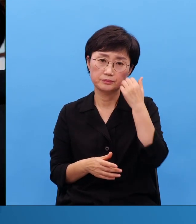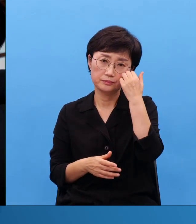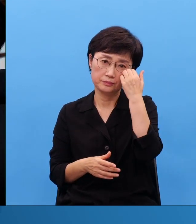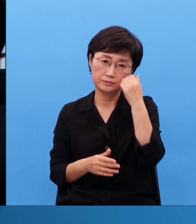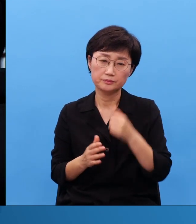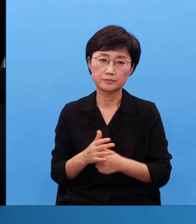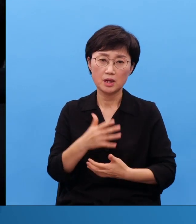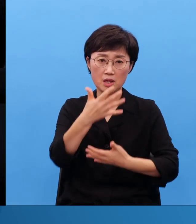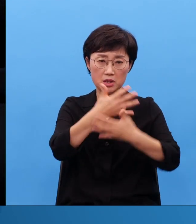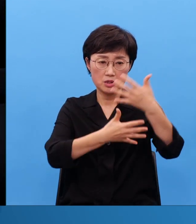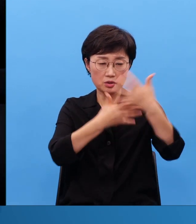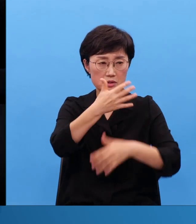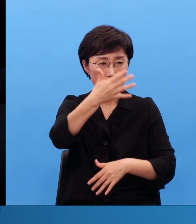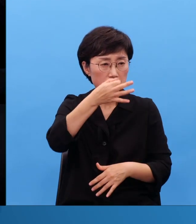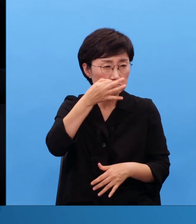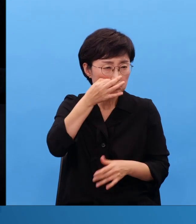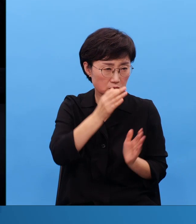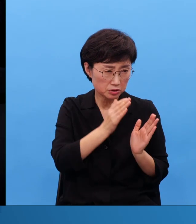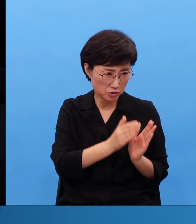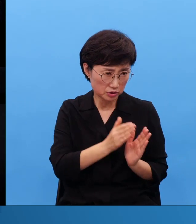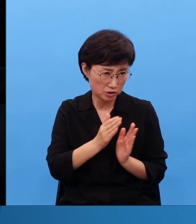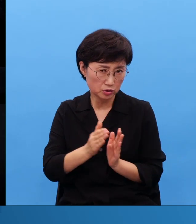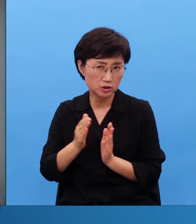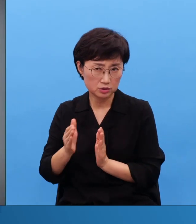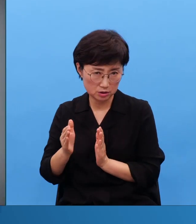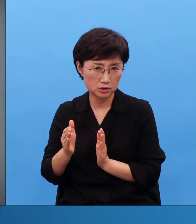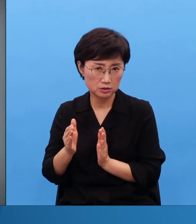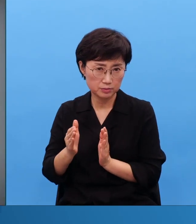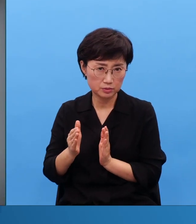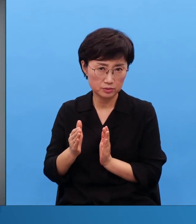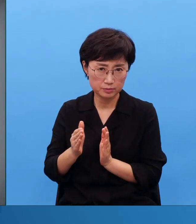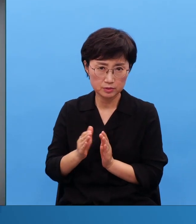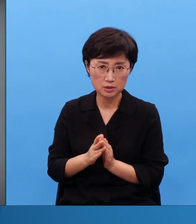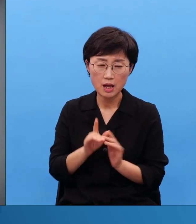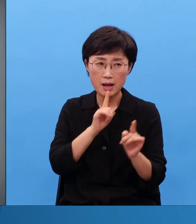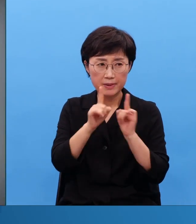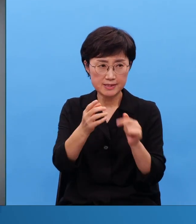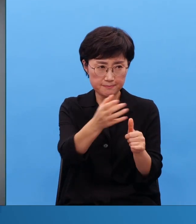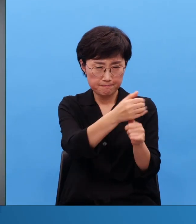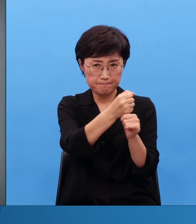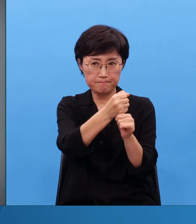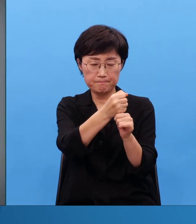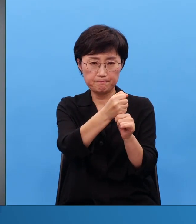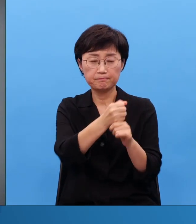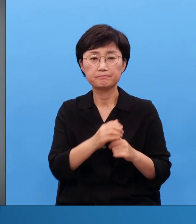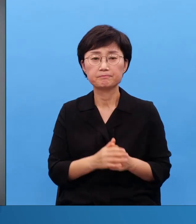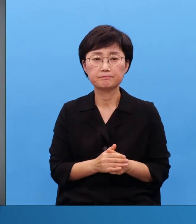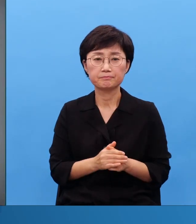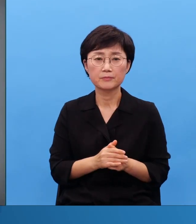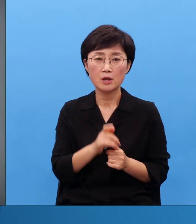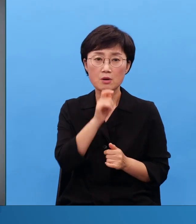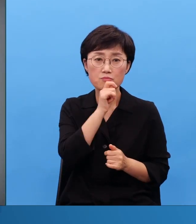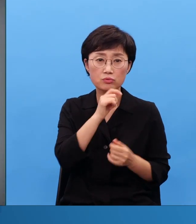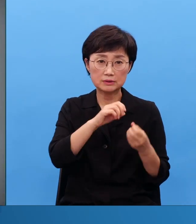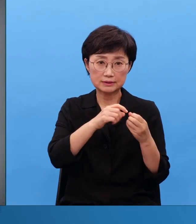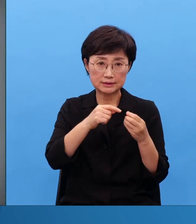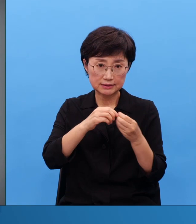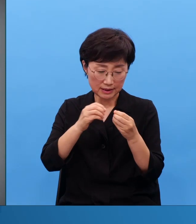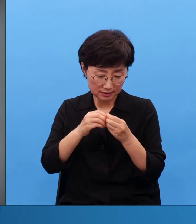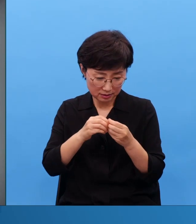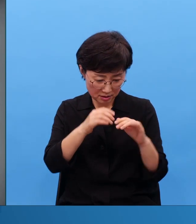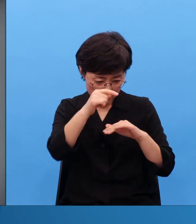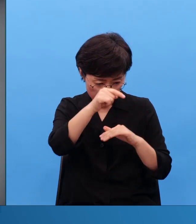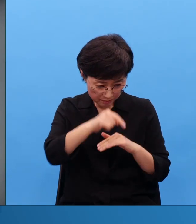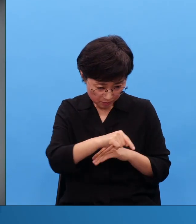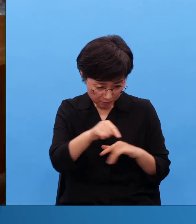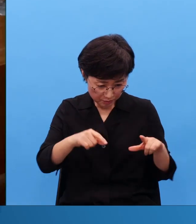영상 메시지를 듣고 정리하여 현장을 위해 준비하신 말씀을 붙잡습니다. 묵상글 끝부분에는